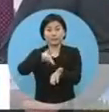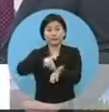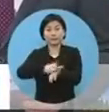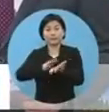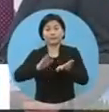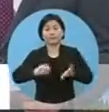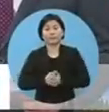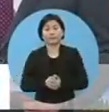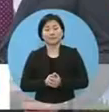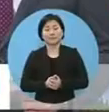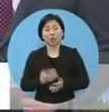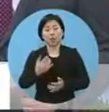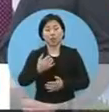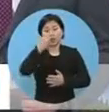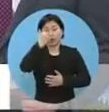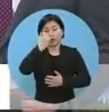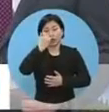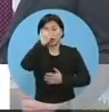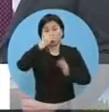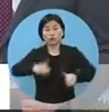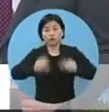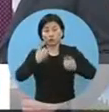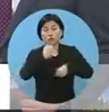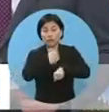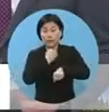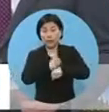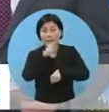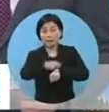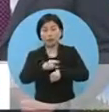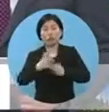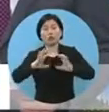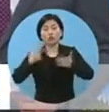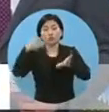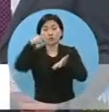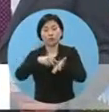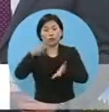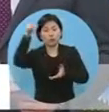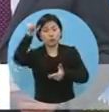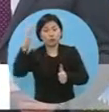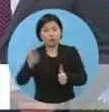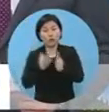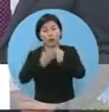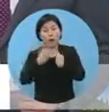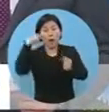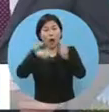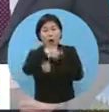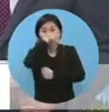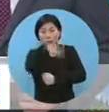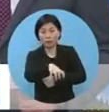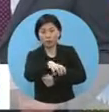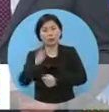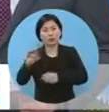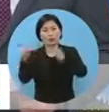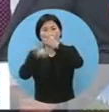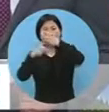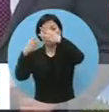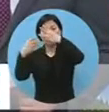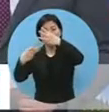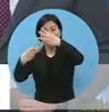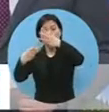계속해서 간추린 소식입니다. 충남 천안에 있는 국립축산과학원 축산자원개발부 이전추진위원회가 지난